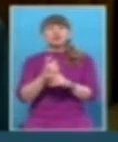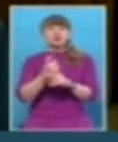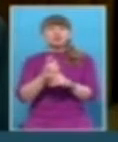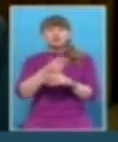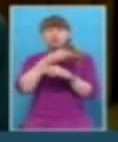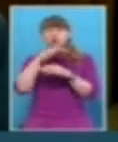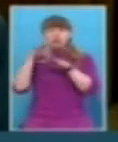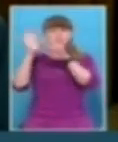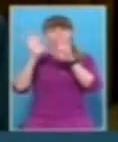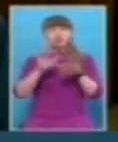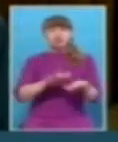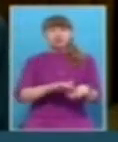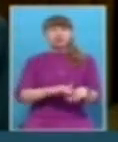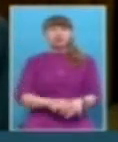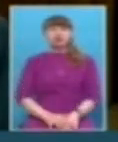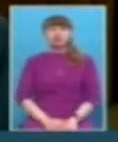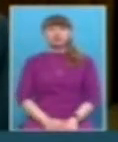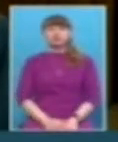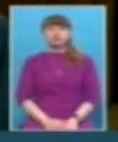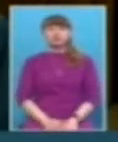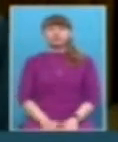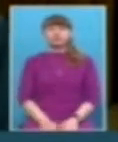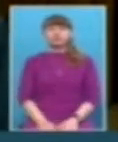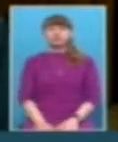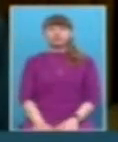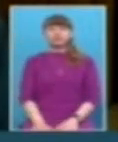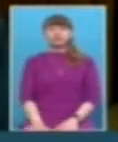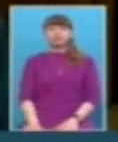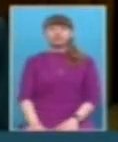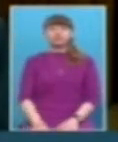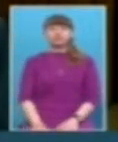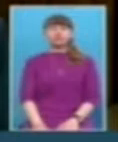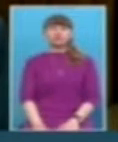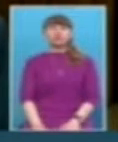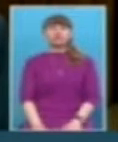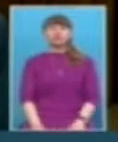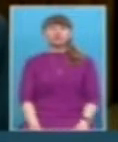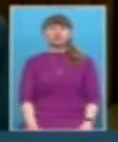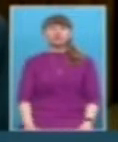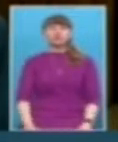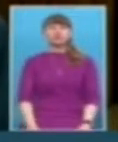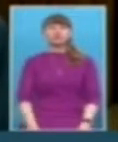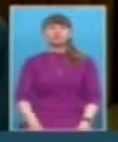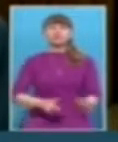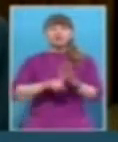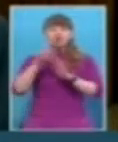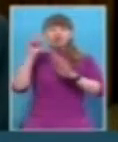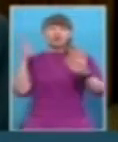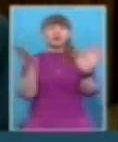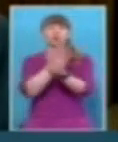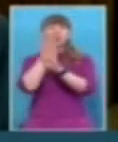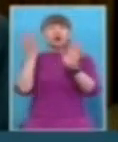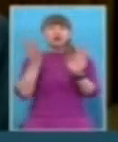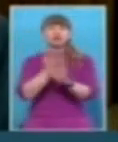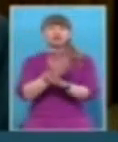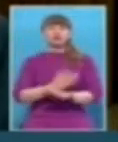снега. В Термезе снега не было. А здесь снег как раз. Мы шли на высоту. Начинался буран.